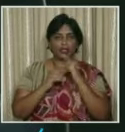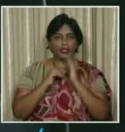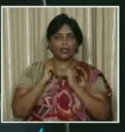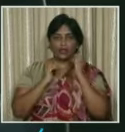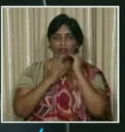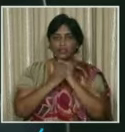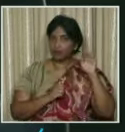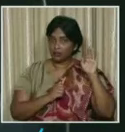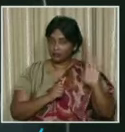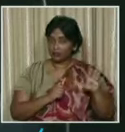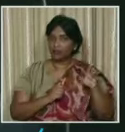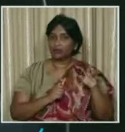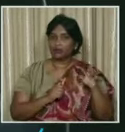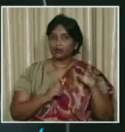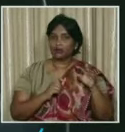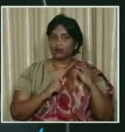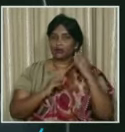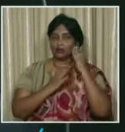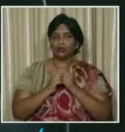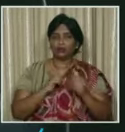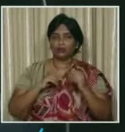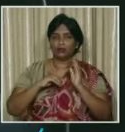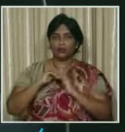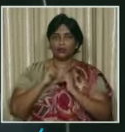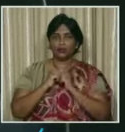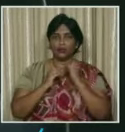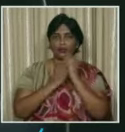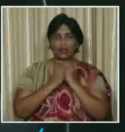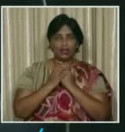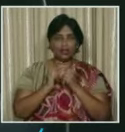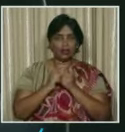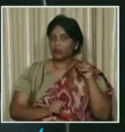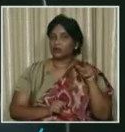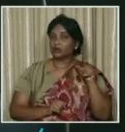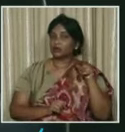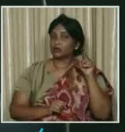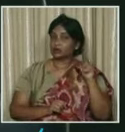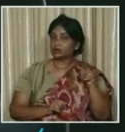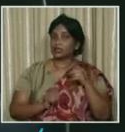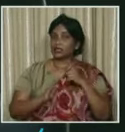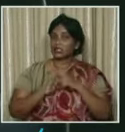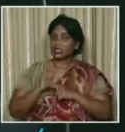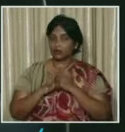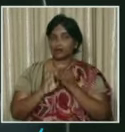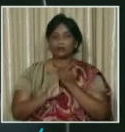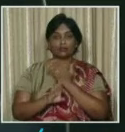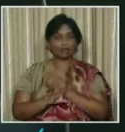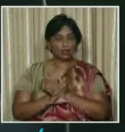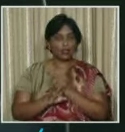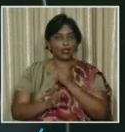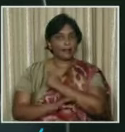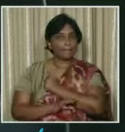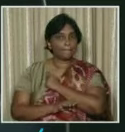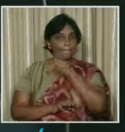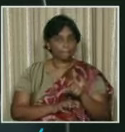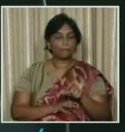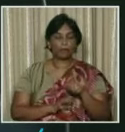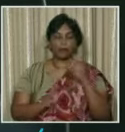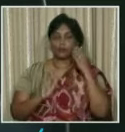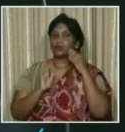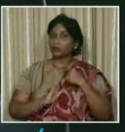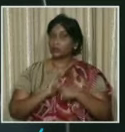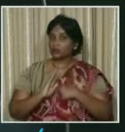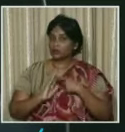3,32,725ක් හොරගම් කරලා ඇමරිකන් අධිකරණය මගින් එතුමාට දඬුවම් පැමිණෙව්වා. ජාලිය වික්‍රමසිංහ හිටපු තානාපතිතුමාගේ මාර්ගයෙන්